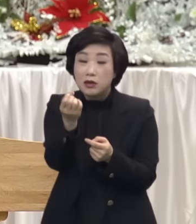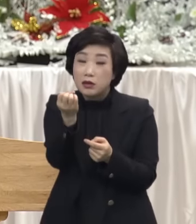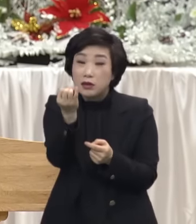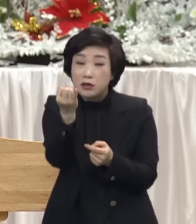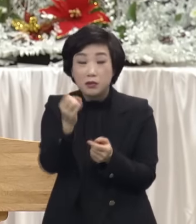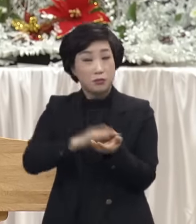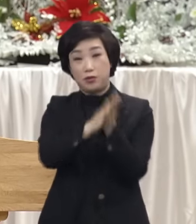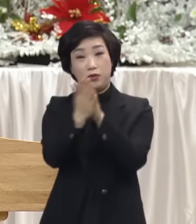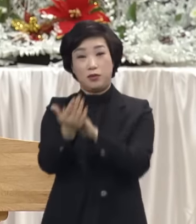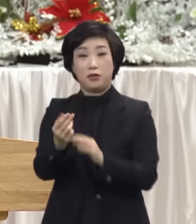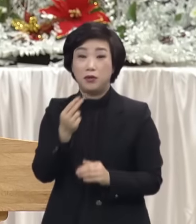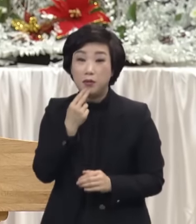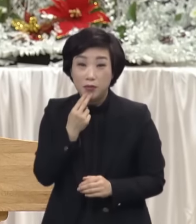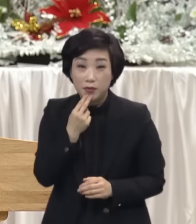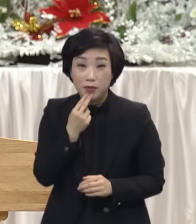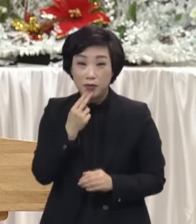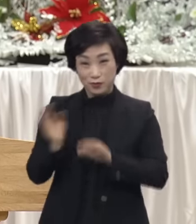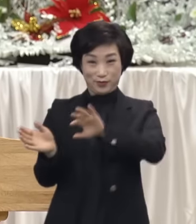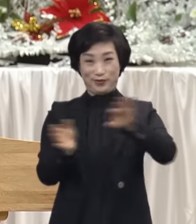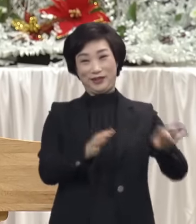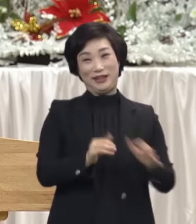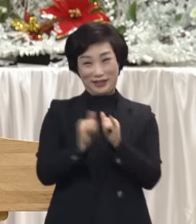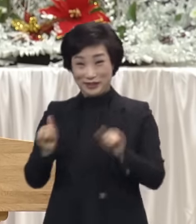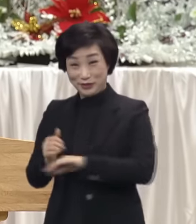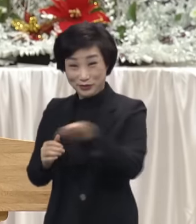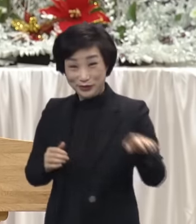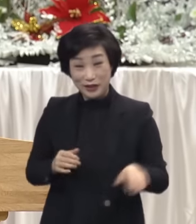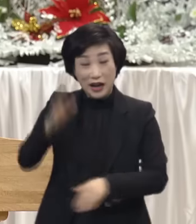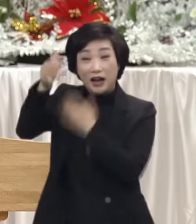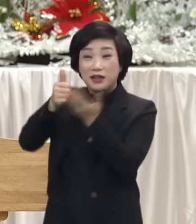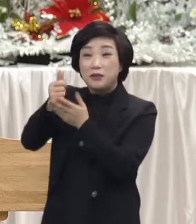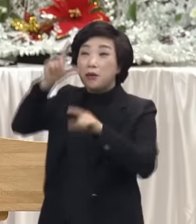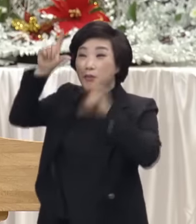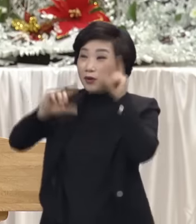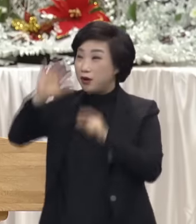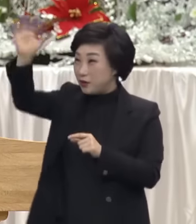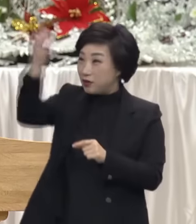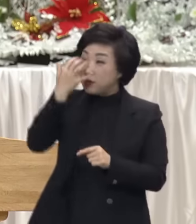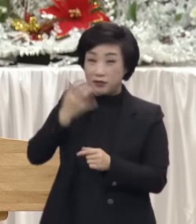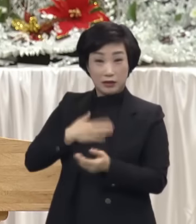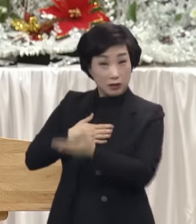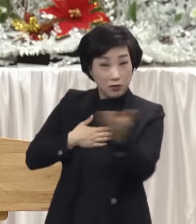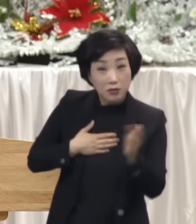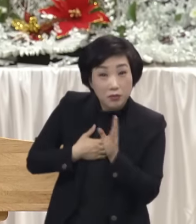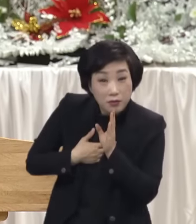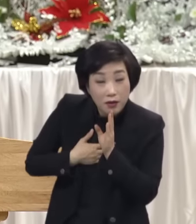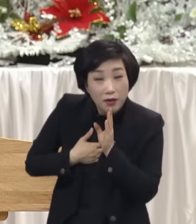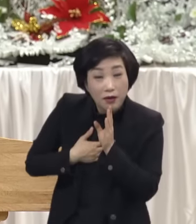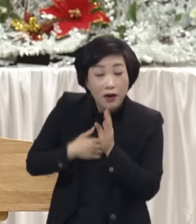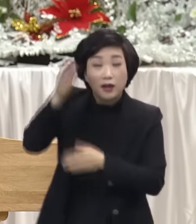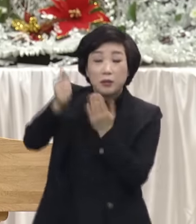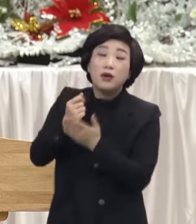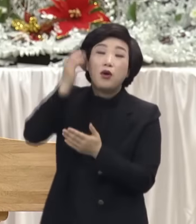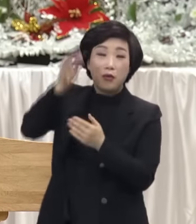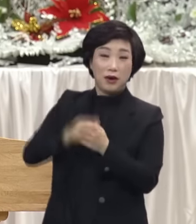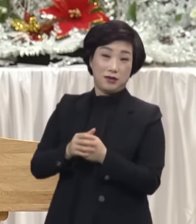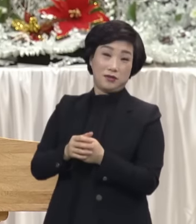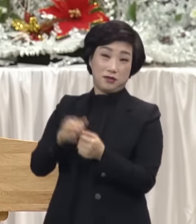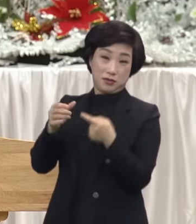그런데 우리 인간은 왜 하나님의 형상의 모양을 닮아 하나님의 영광된